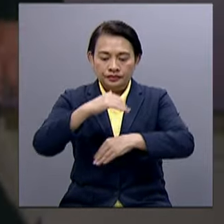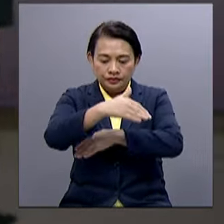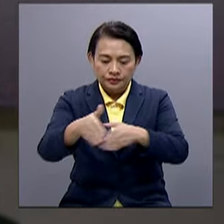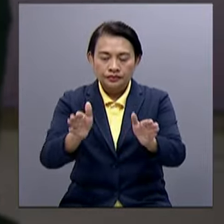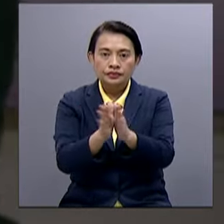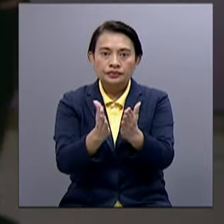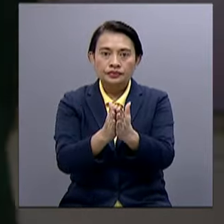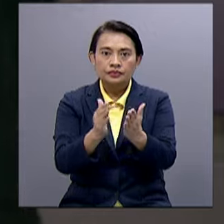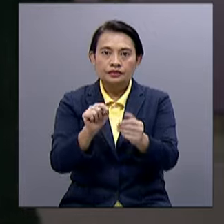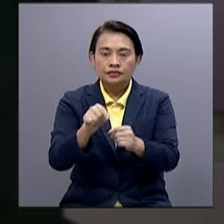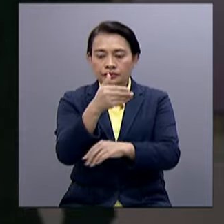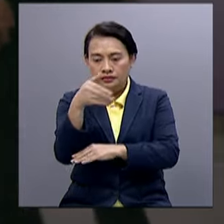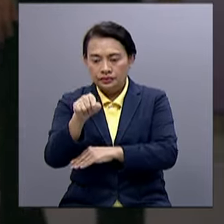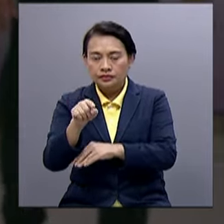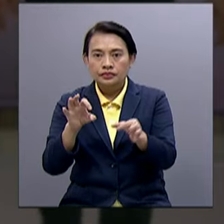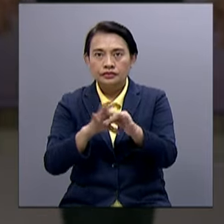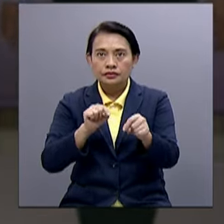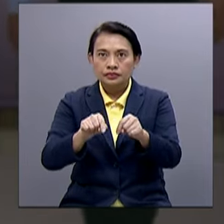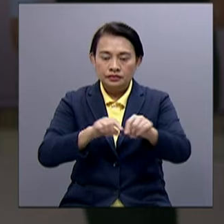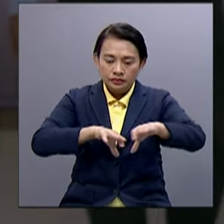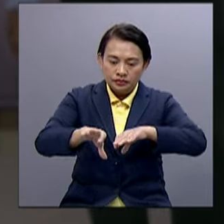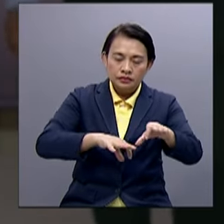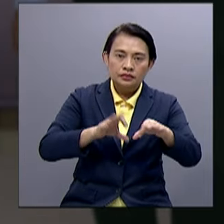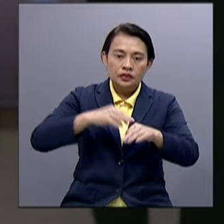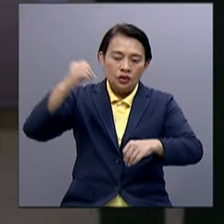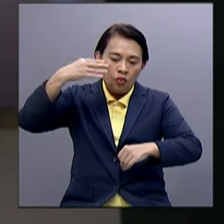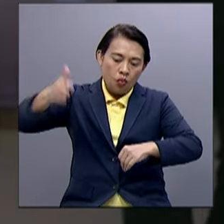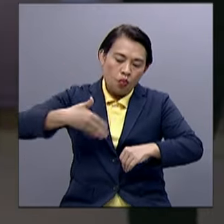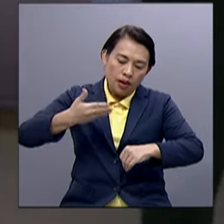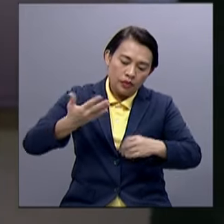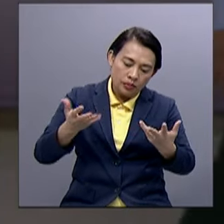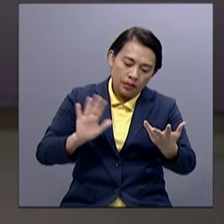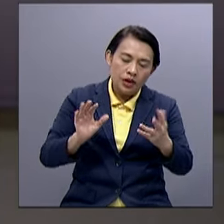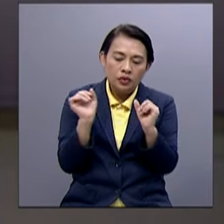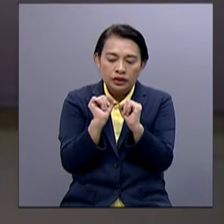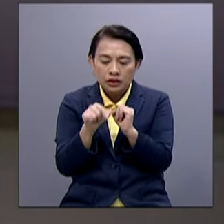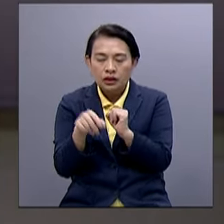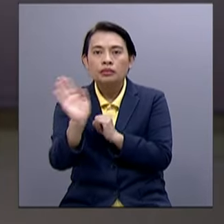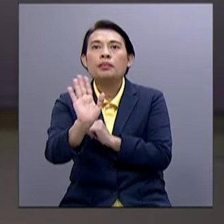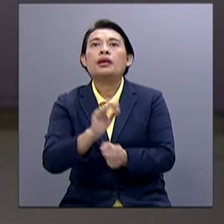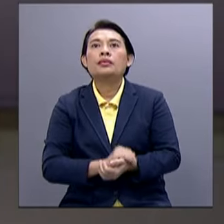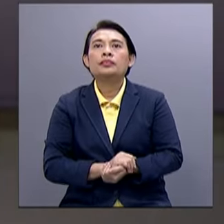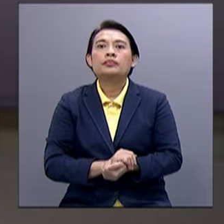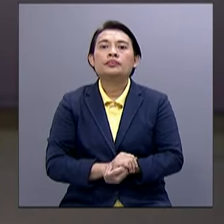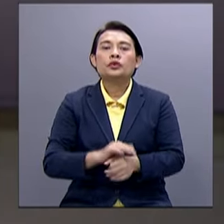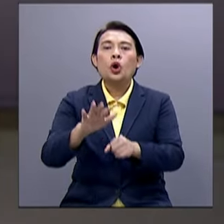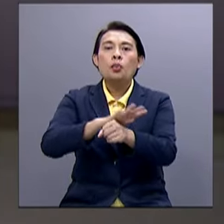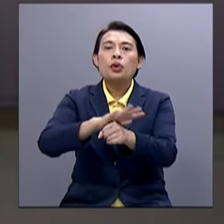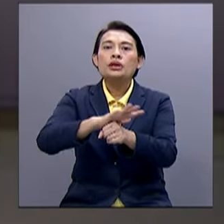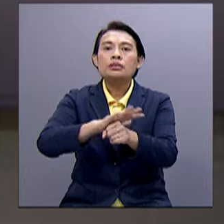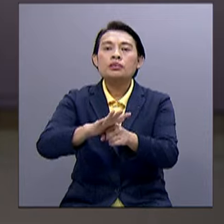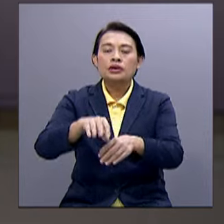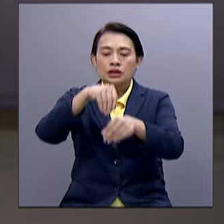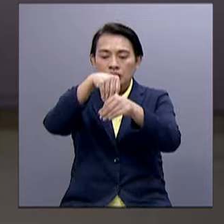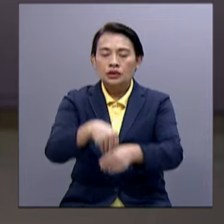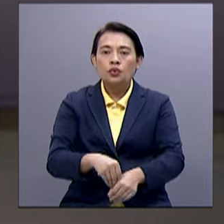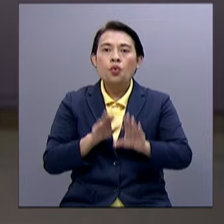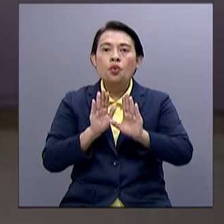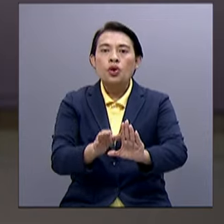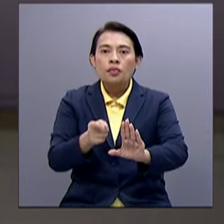ปรับอุณหภูมิสม่ำเสมอไม่กระทบความร้อนแล้วก็ไม่เย็นจนเกินไปสามารถที่จะดำรงอยู่ได้อย่าง